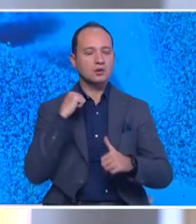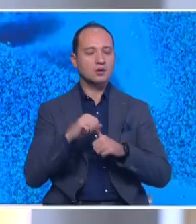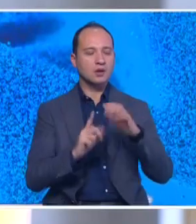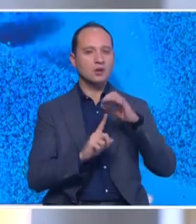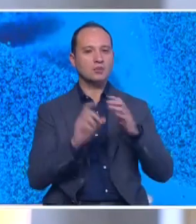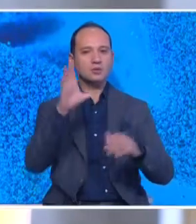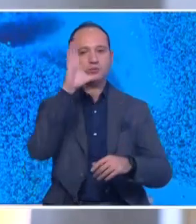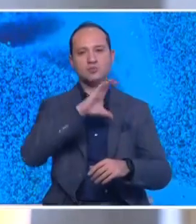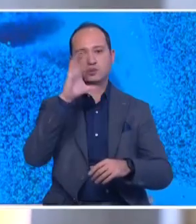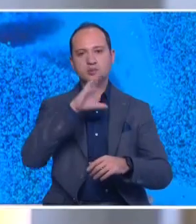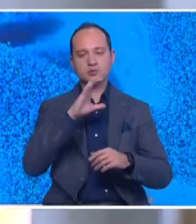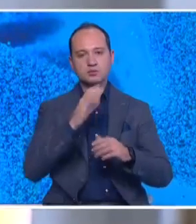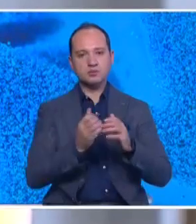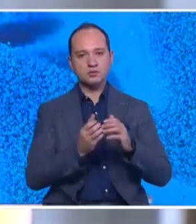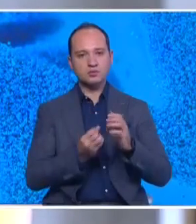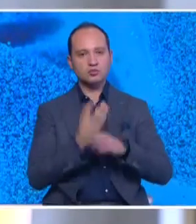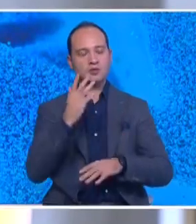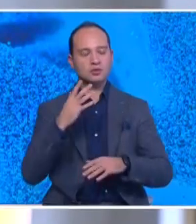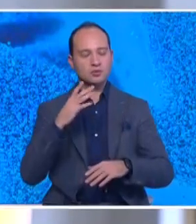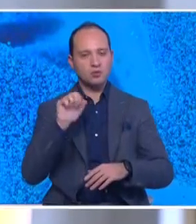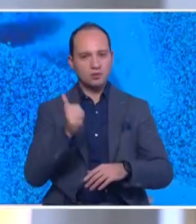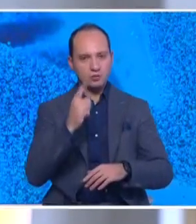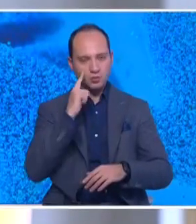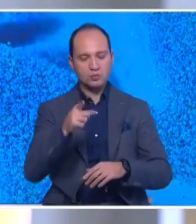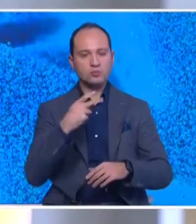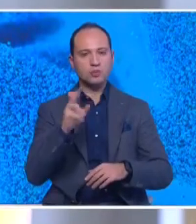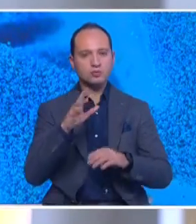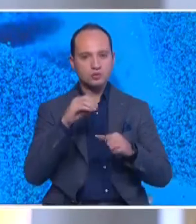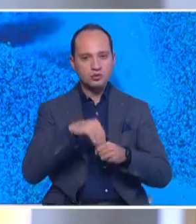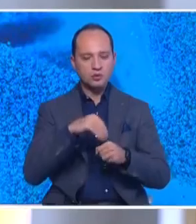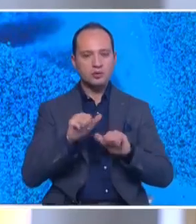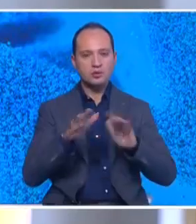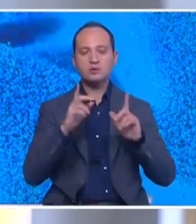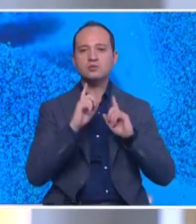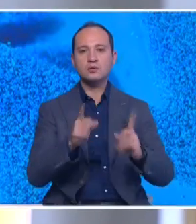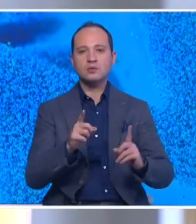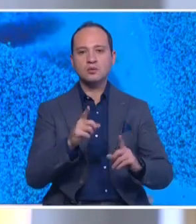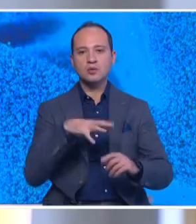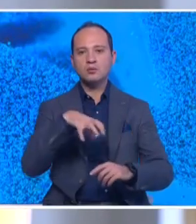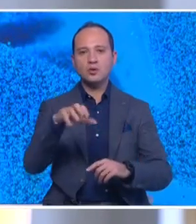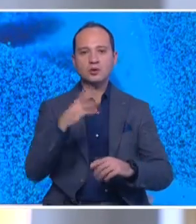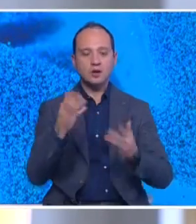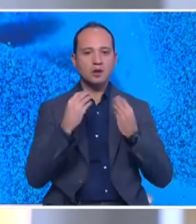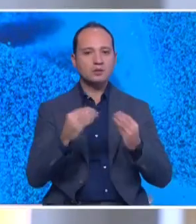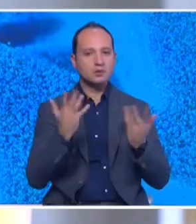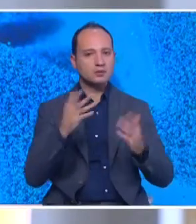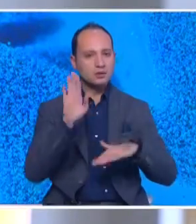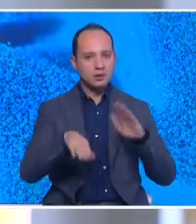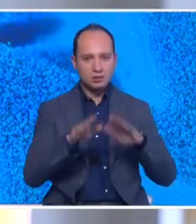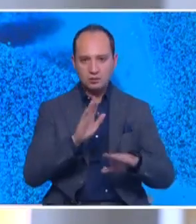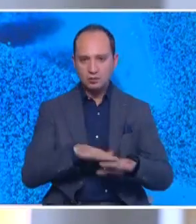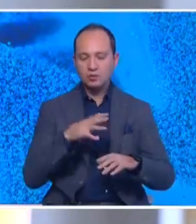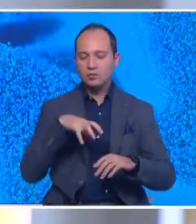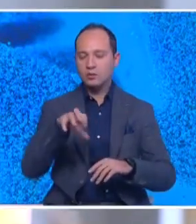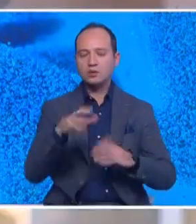Kapadokya turizmine çıkmasın önemsiyoruz ama Bizler bu boşlukta bu pandemi döneminde bölgeyi daha iyi nasıl tanıtırız